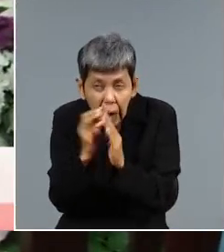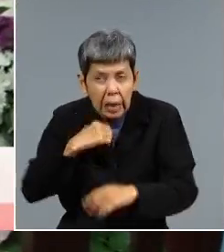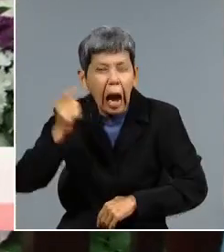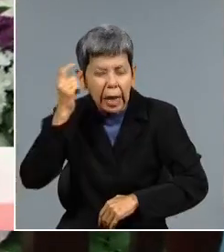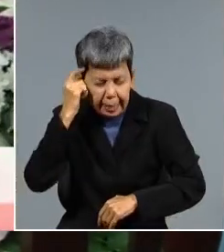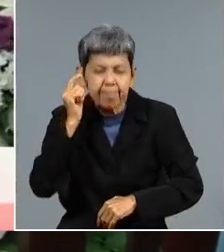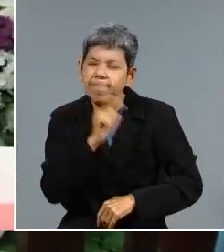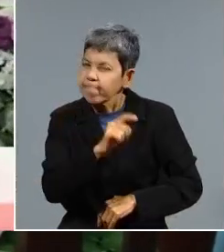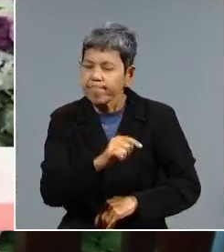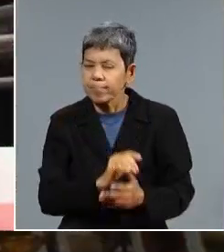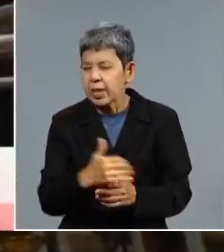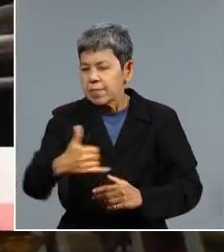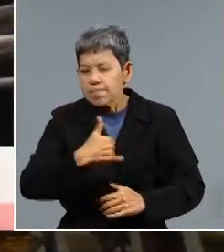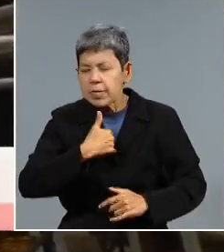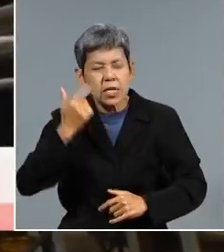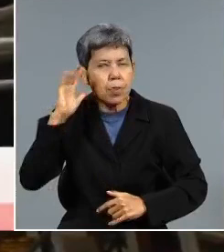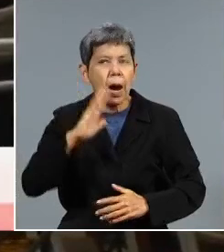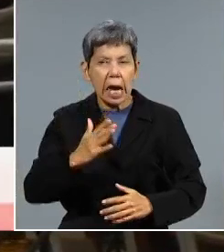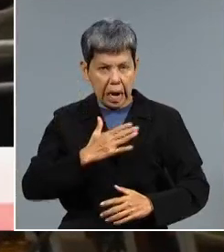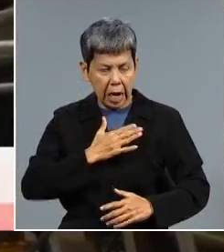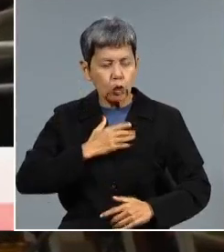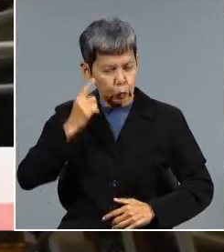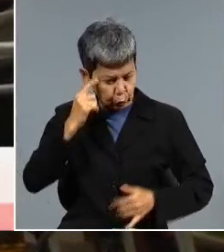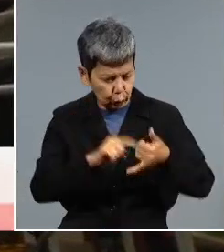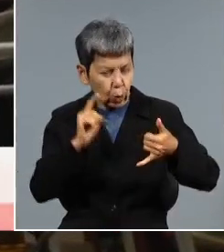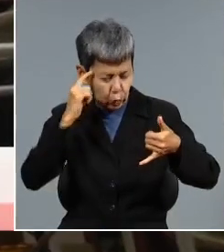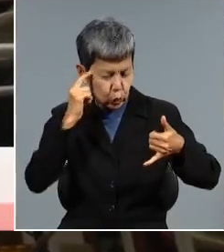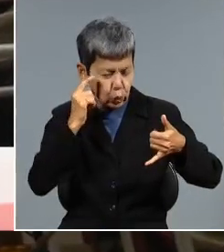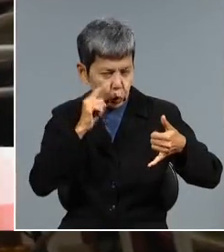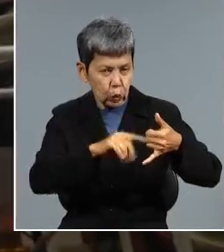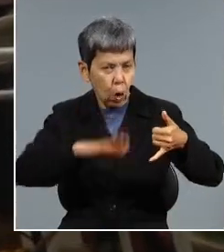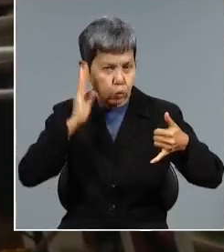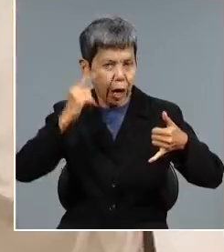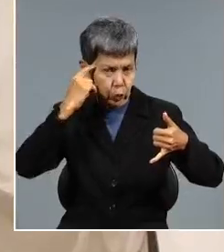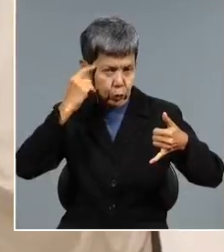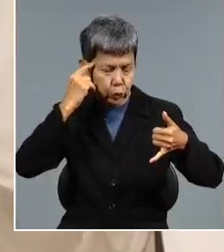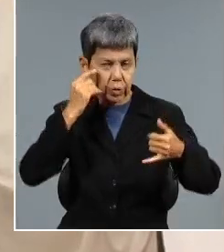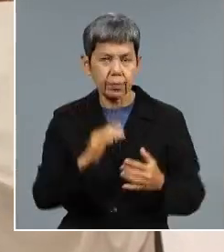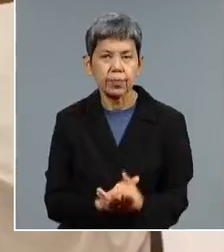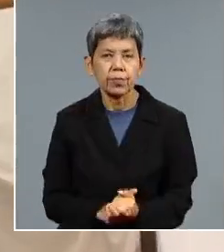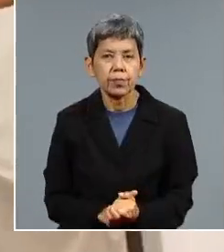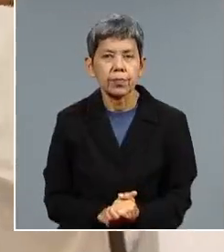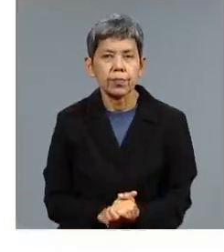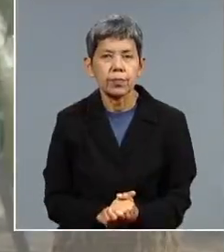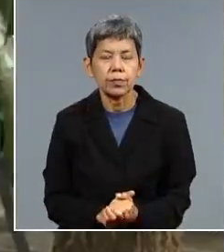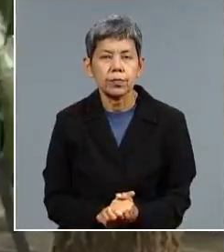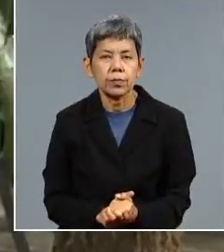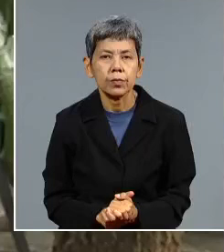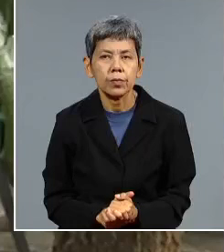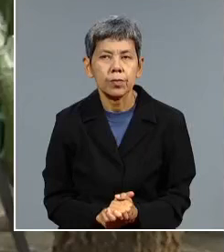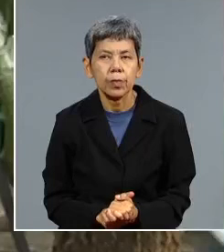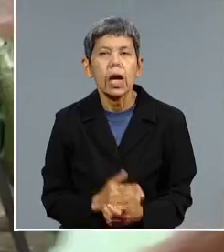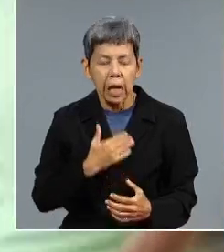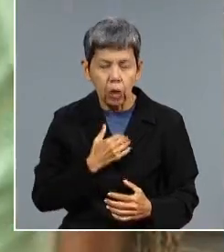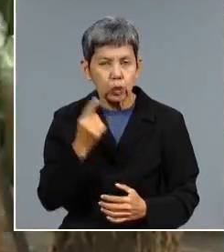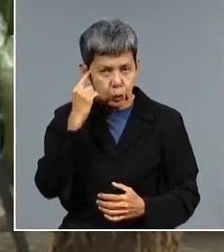ใจหรือว่าไม่มาอย่างแน่นอนเพราะตนเองรู้จักนิสัยเขาดีอ่ะนะเนี่ยลงฟังดูครับมี